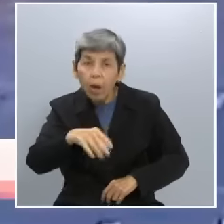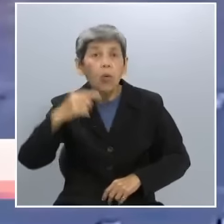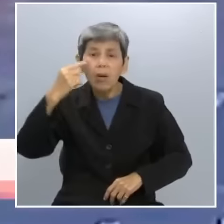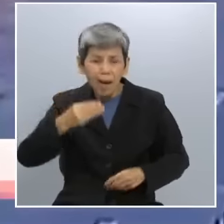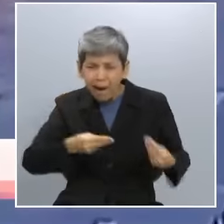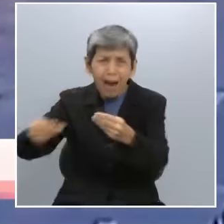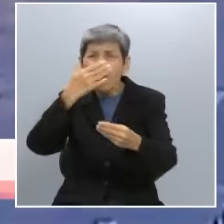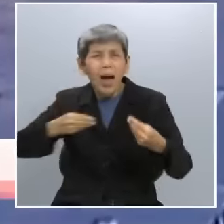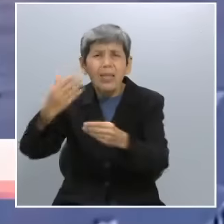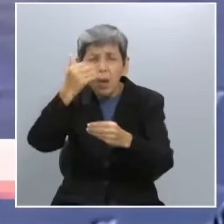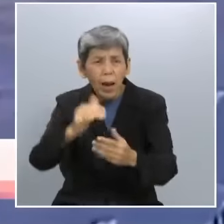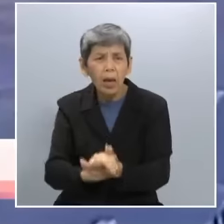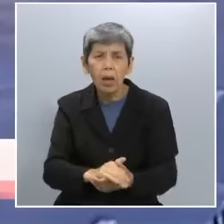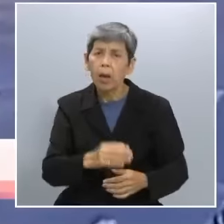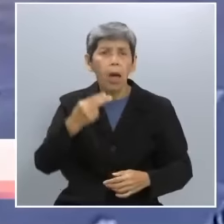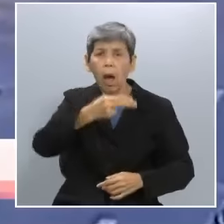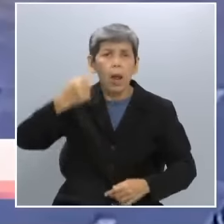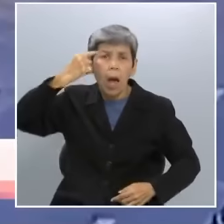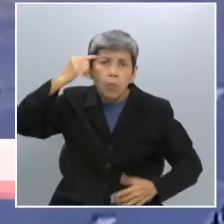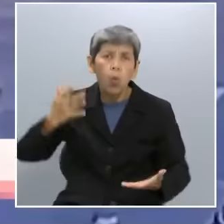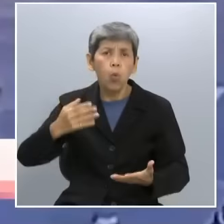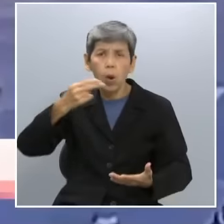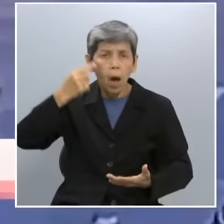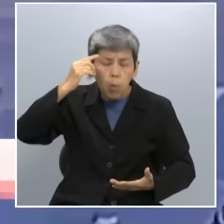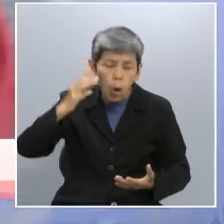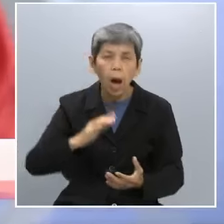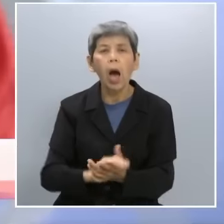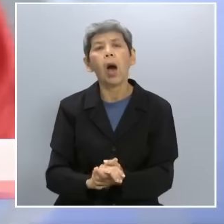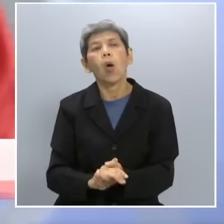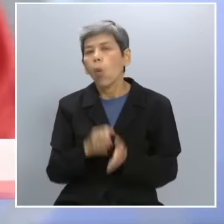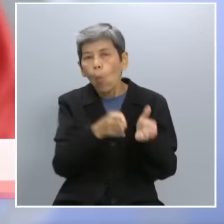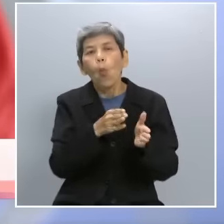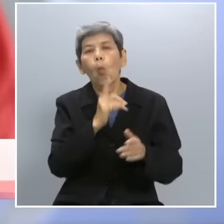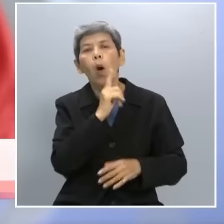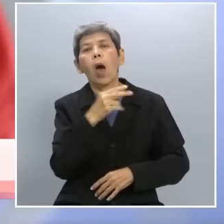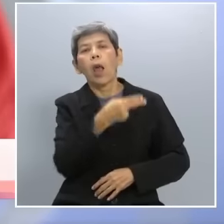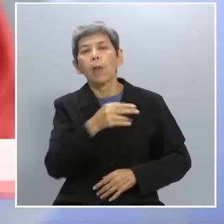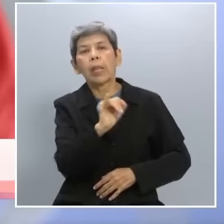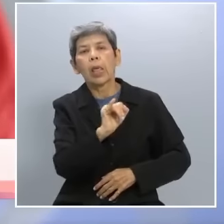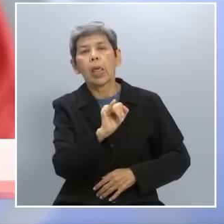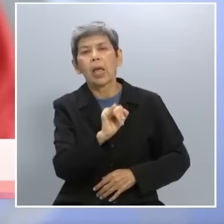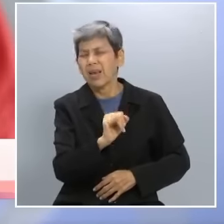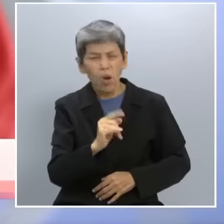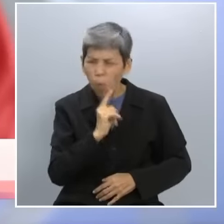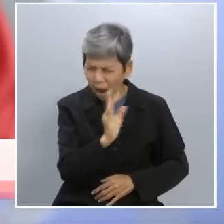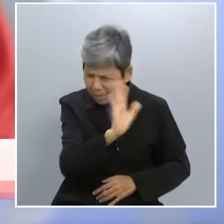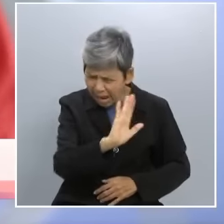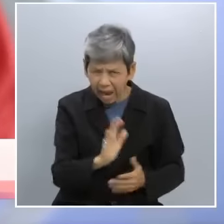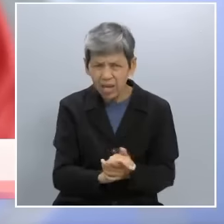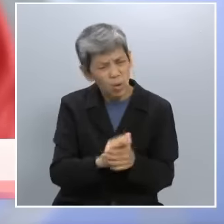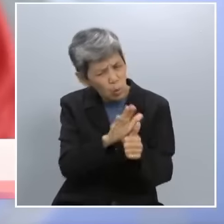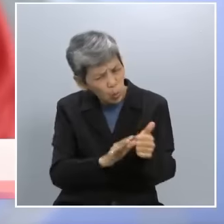ไปเอาให้เคทำไมก็เาไม่รู้ไงอ่าเออแล้วตอนนี้กลายเป็นว่าคนน่ะไปด่าหลานใช่ไปด่าอย่าไปด่าเธอเลยเพราะว่าน่า